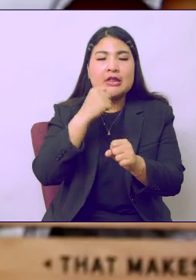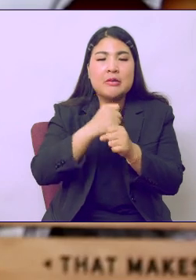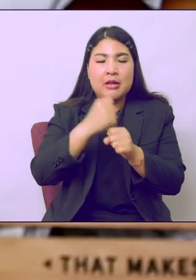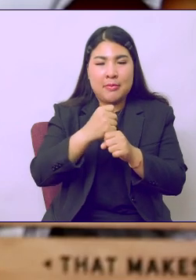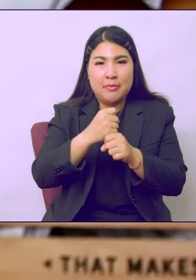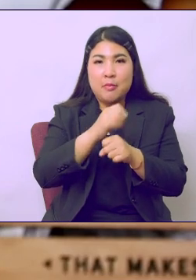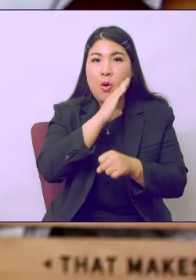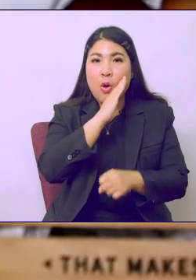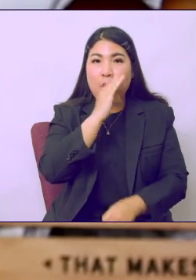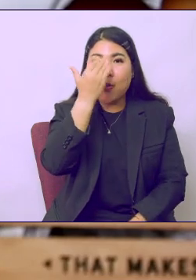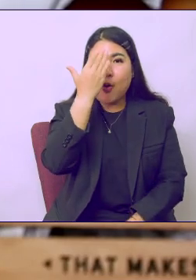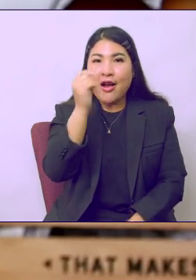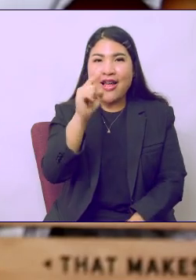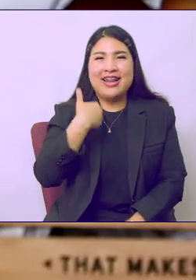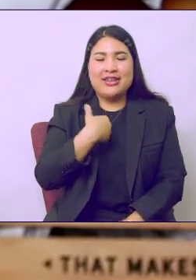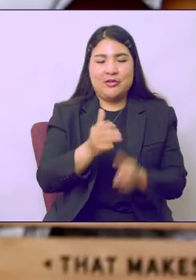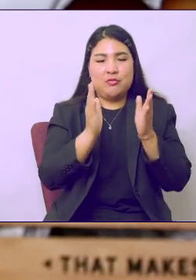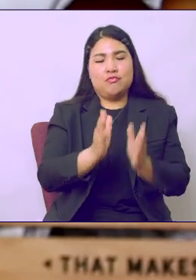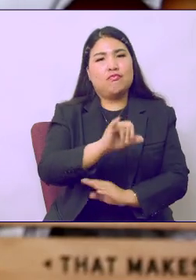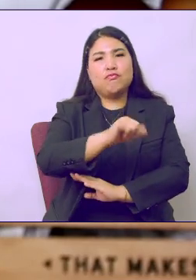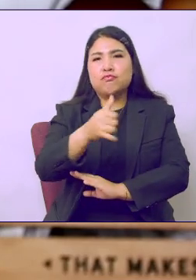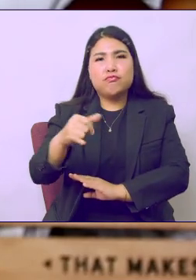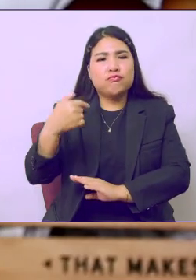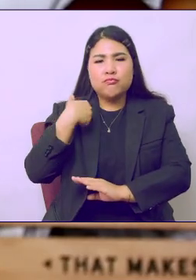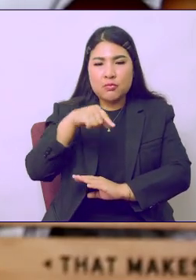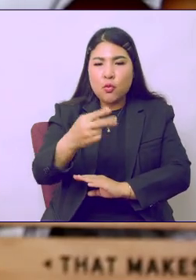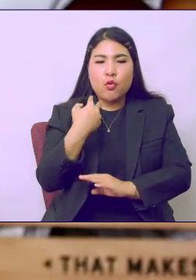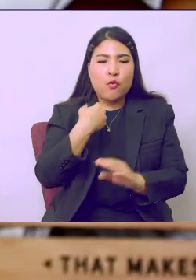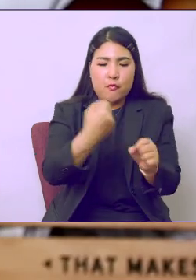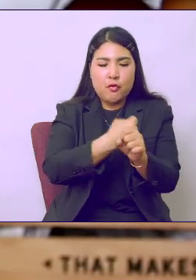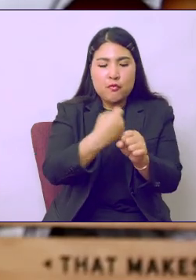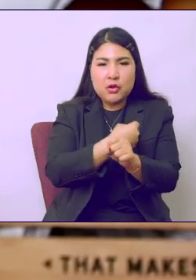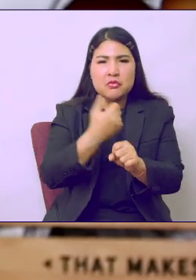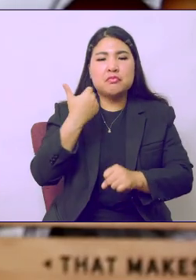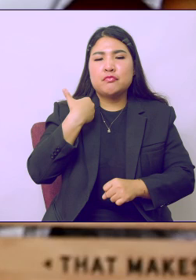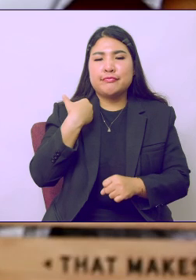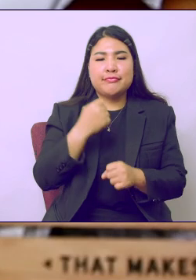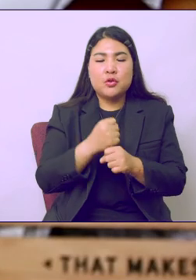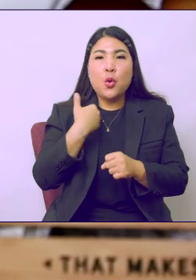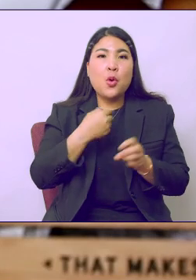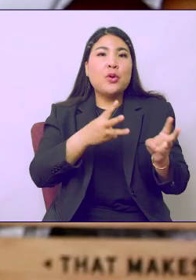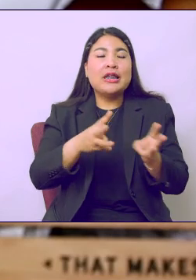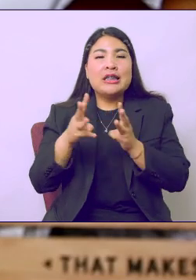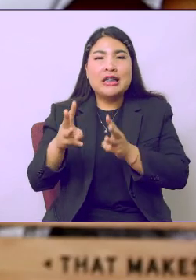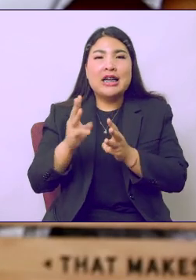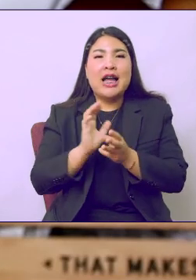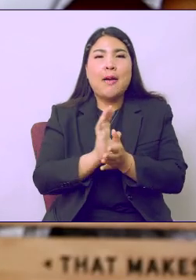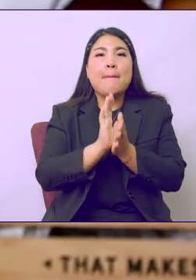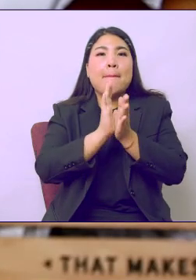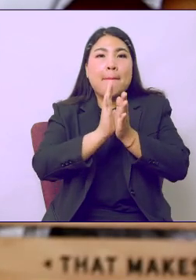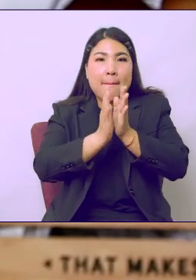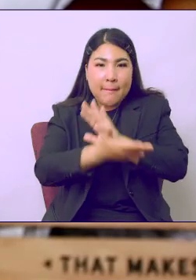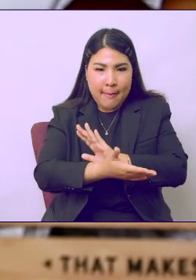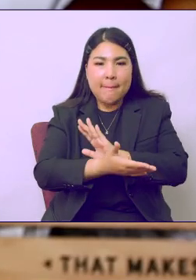คนไม่สามารถที่จะจะจะฝึกลมได้เหมือนtraditionalอ่ะมันก็ต้องมีการปรับนะครับให้นะครับให้เหมาะ